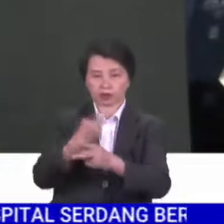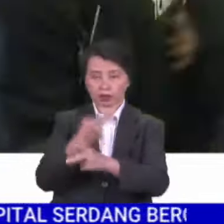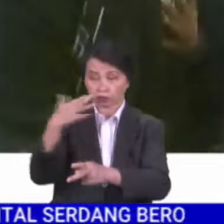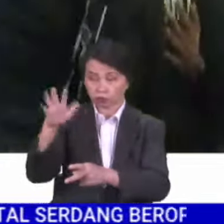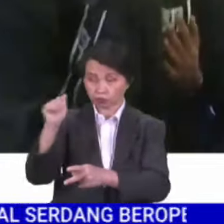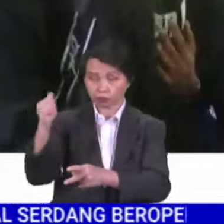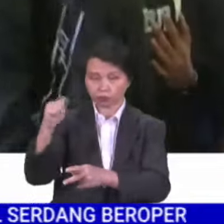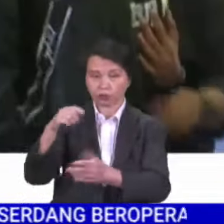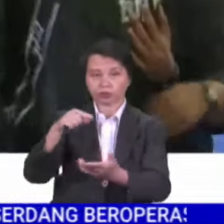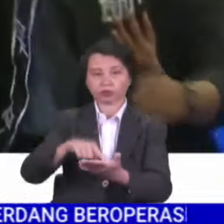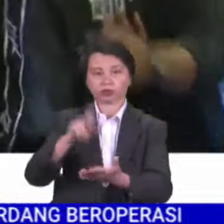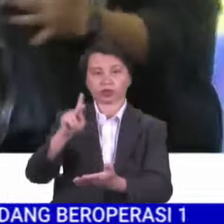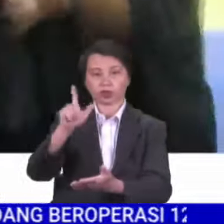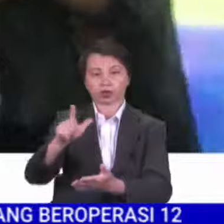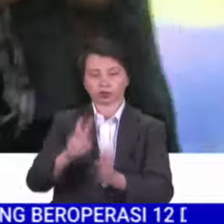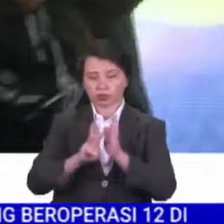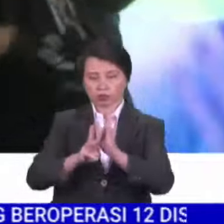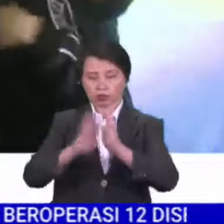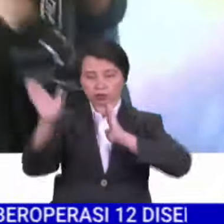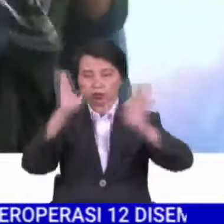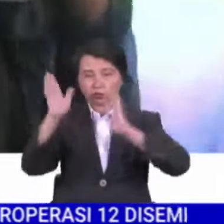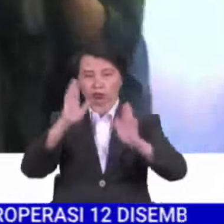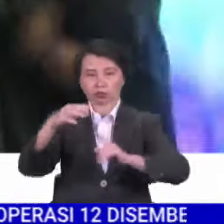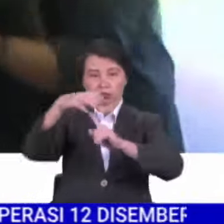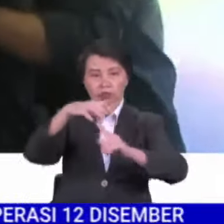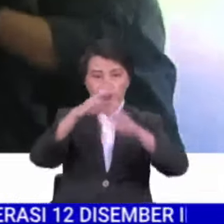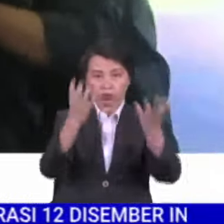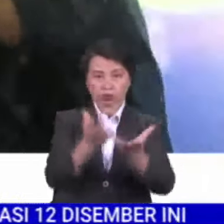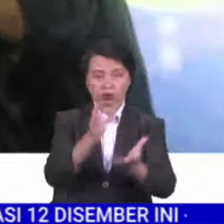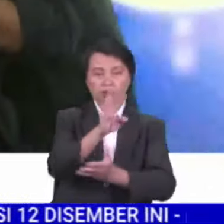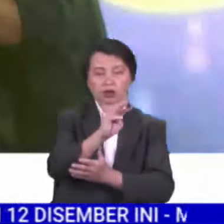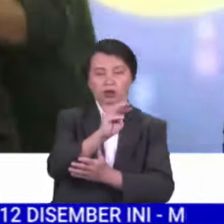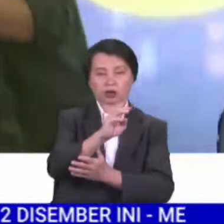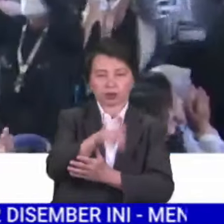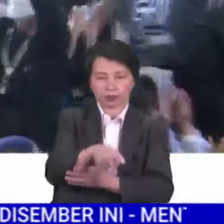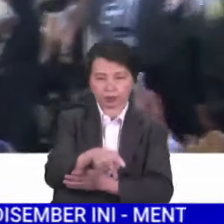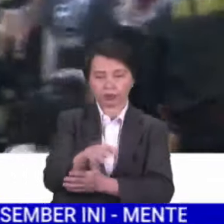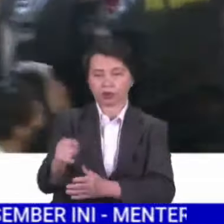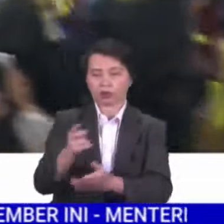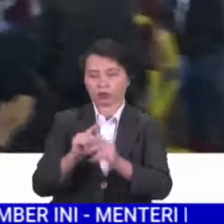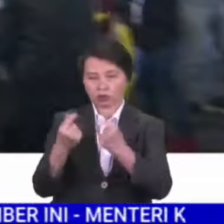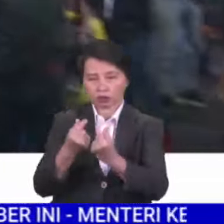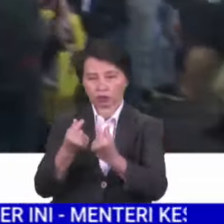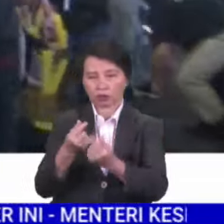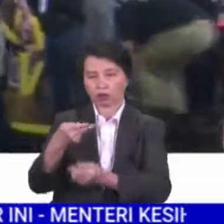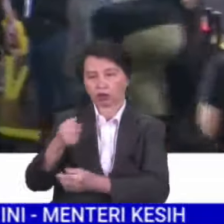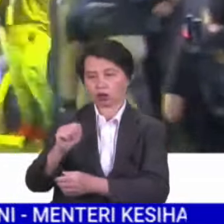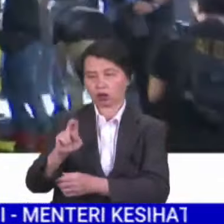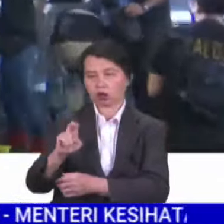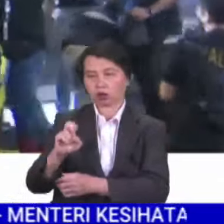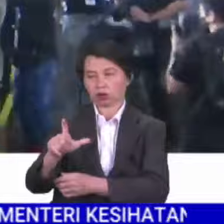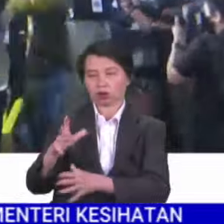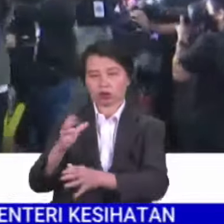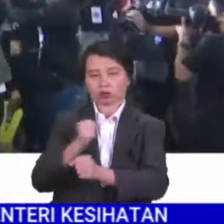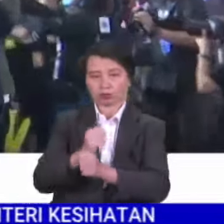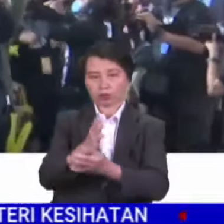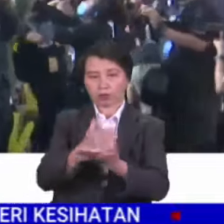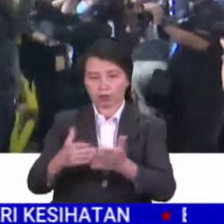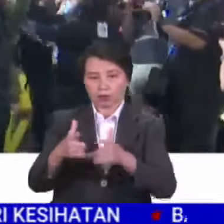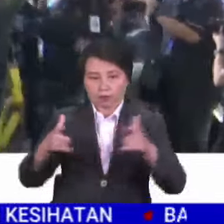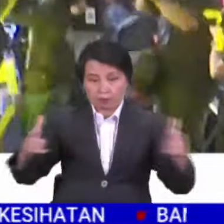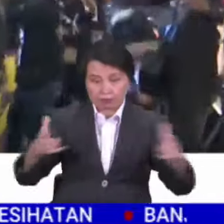di Ibu Negara. Selain mewakili Malaysia di kejohanan dunia M4, pasukan Hak juga membawa pulang bahagian